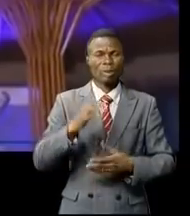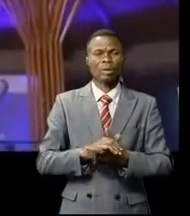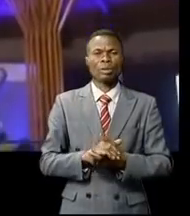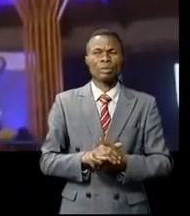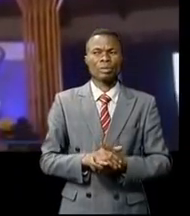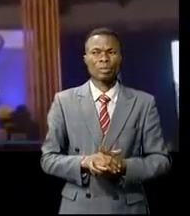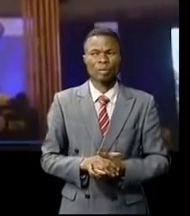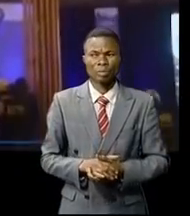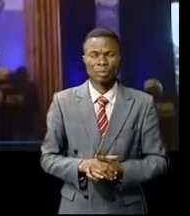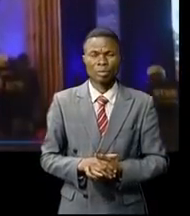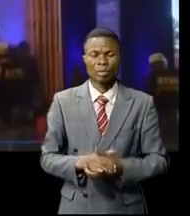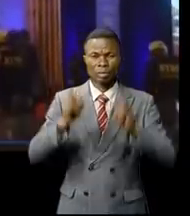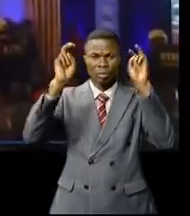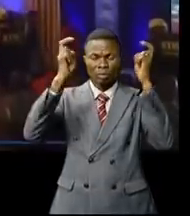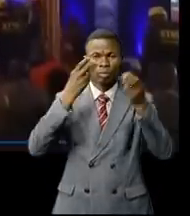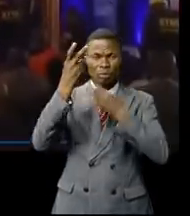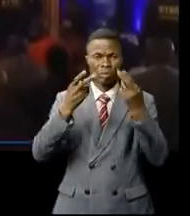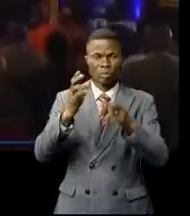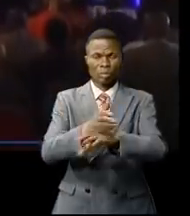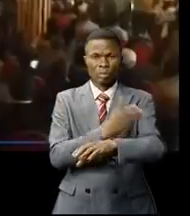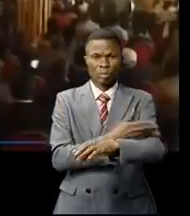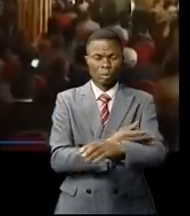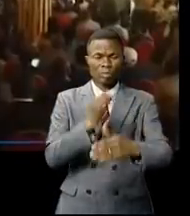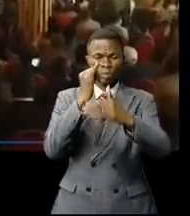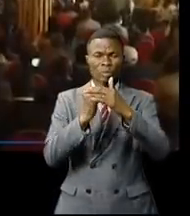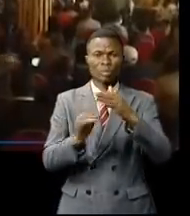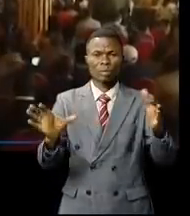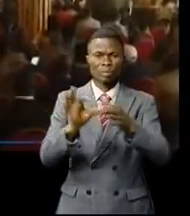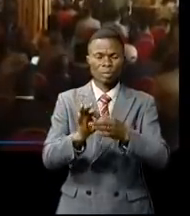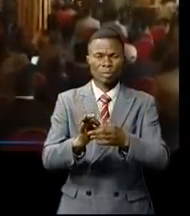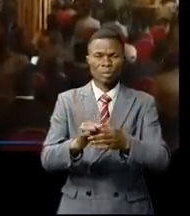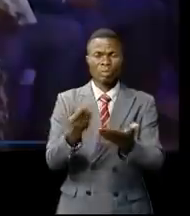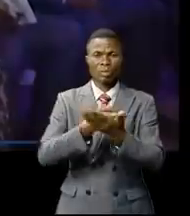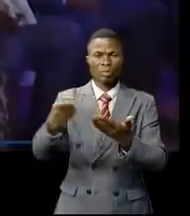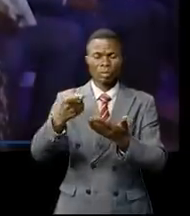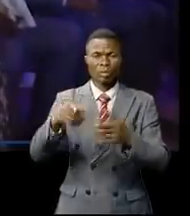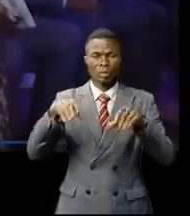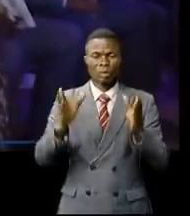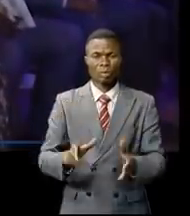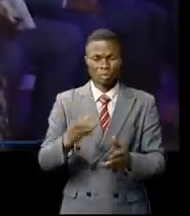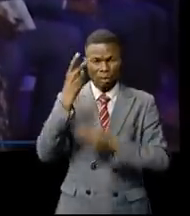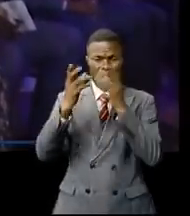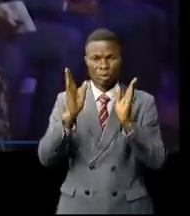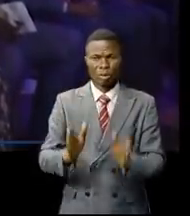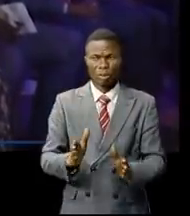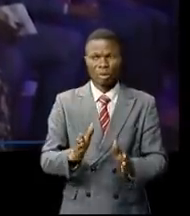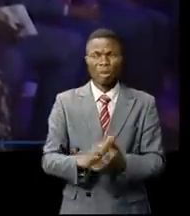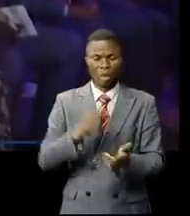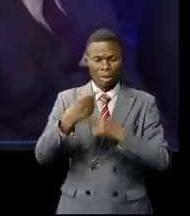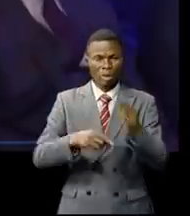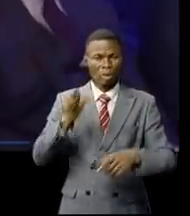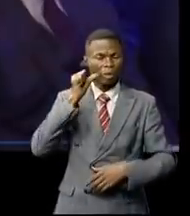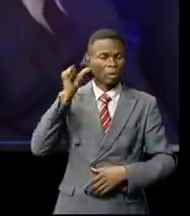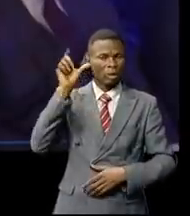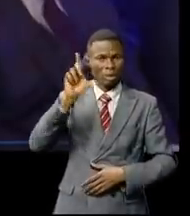placée sous le thème tourisme et 305 usine sa place même congolaise du tourisme envers ses portes ce lundi méthode